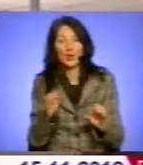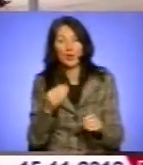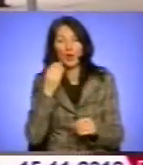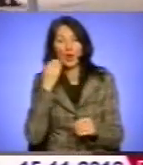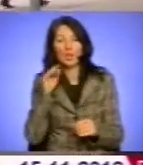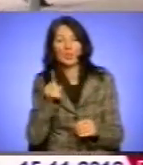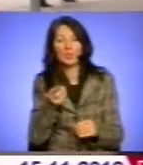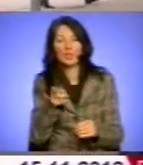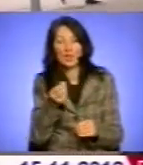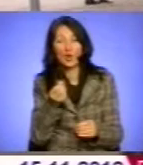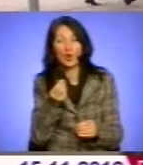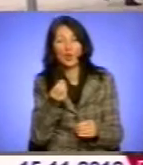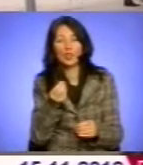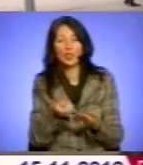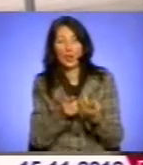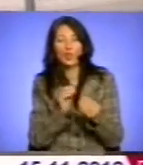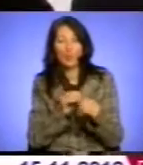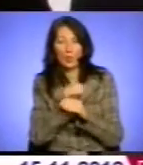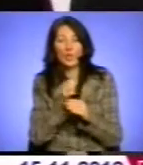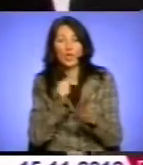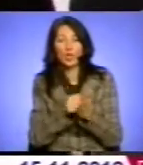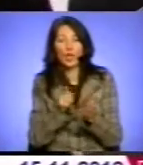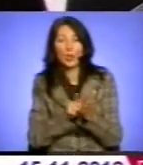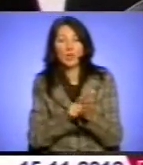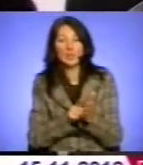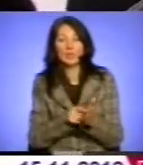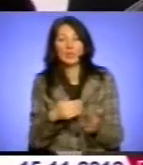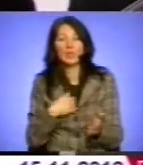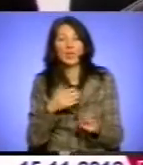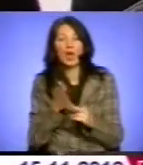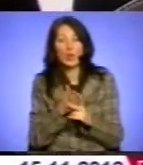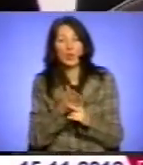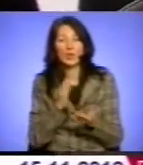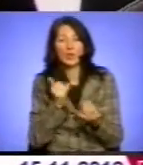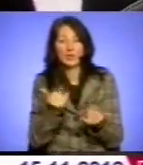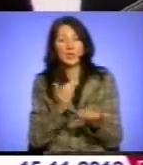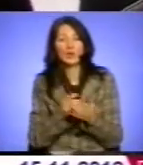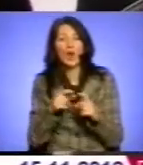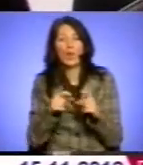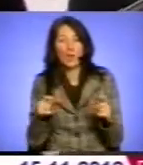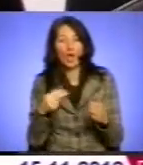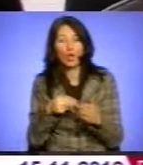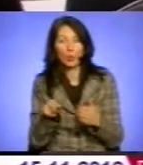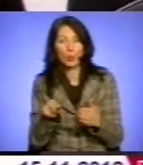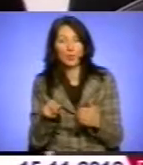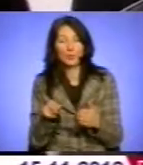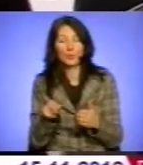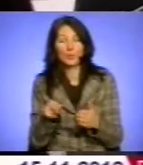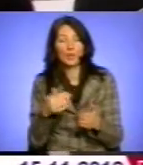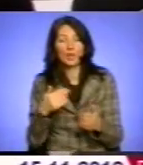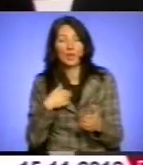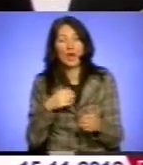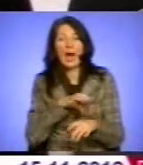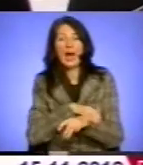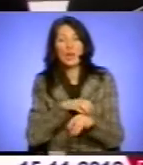ті гроші дораховували до пенсії. Я користуюсь пільгами. Зараз я маю білет по пільгах. Я